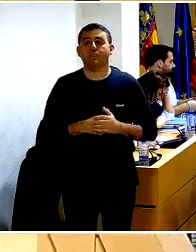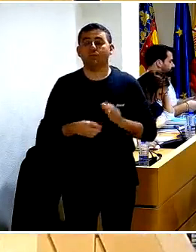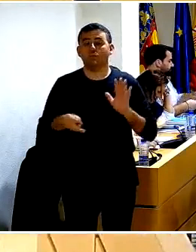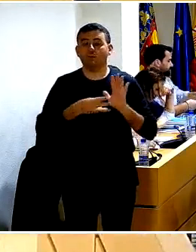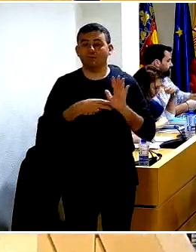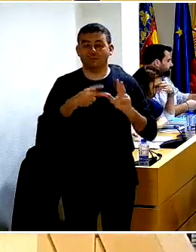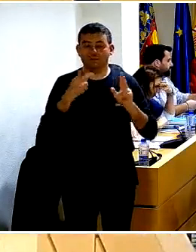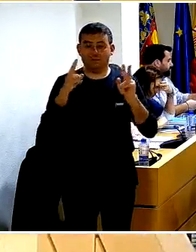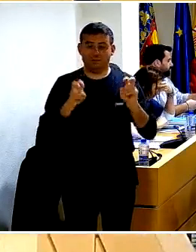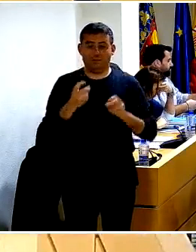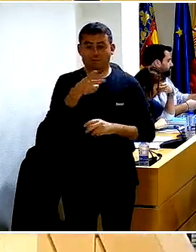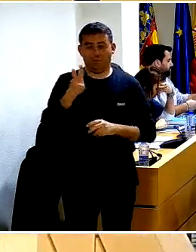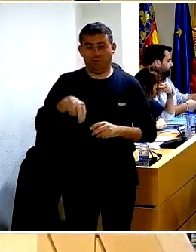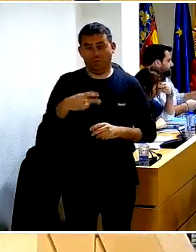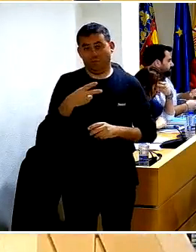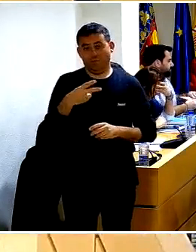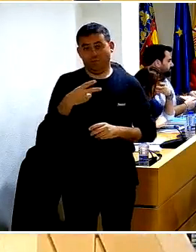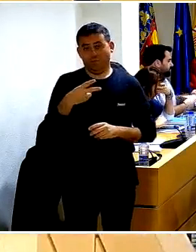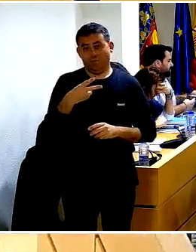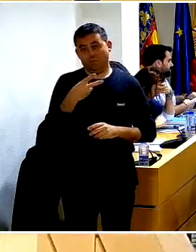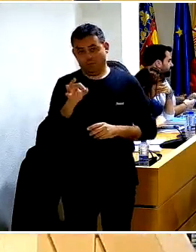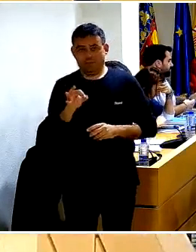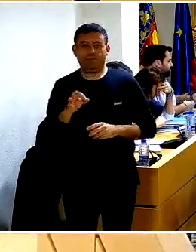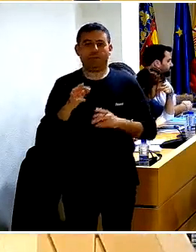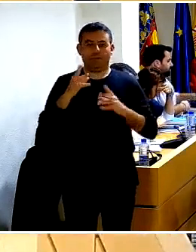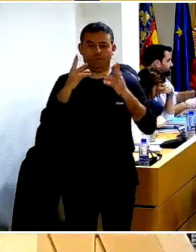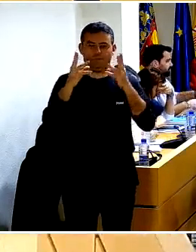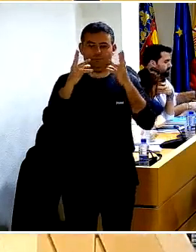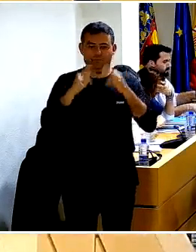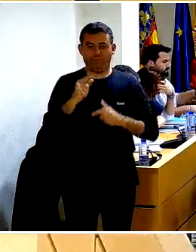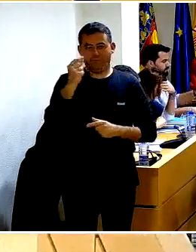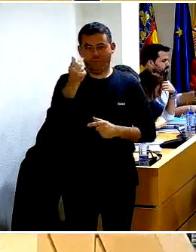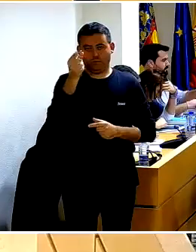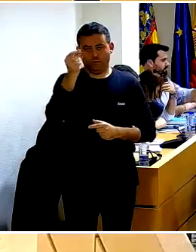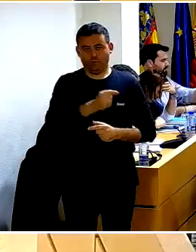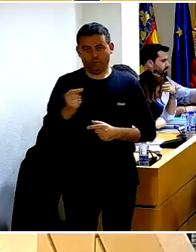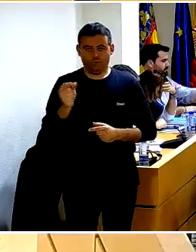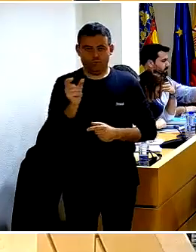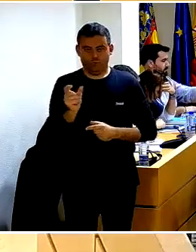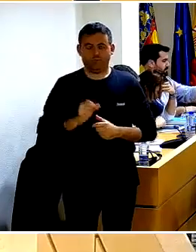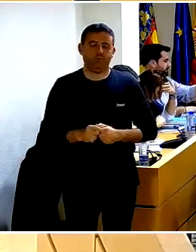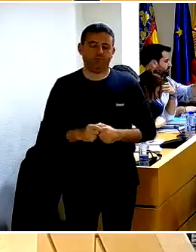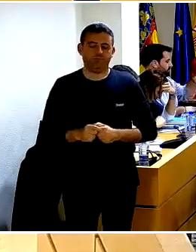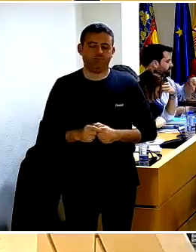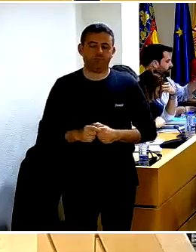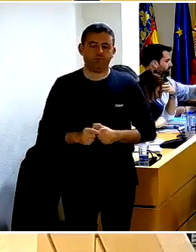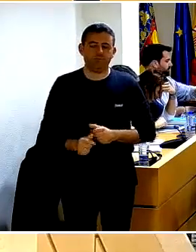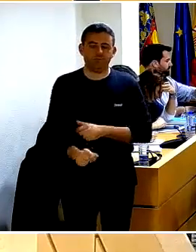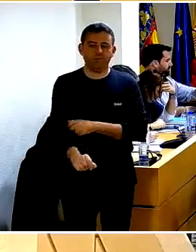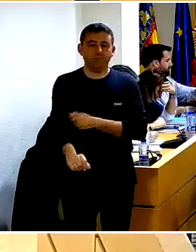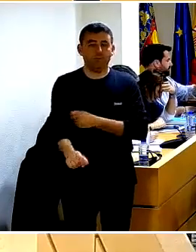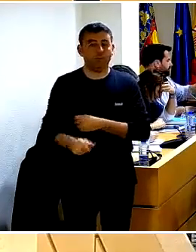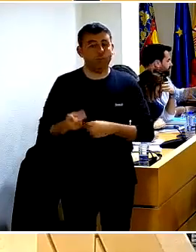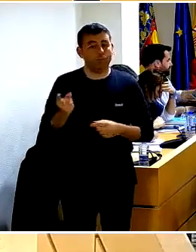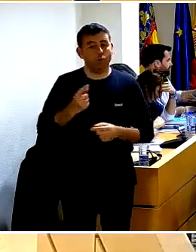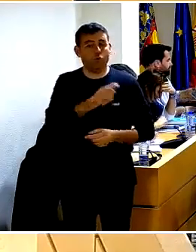l'any 2020. Senyora secretària. Sí. Bueno, també està la proposta dictaminada per la Comissió Informativa d'Hisenda i és